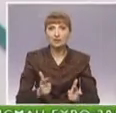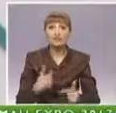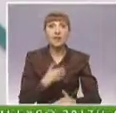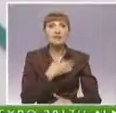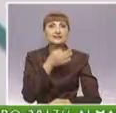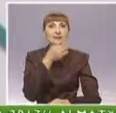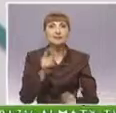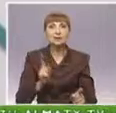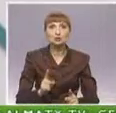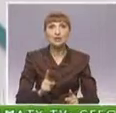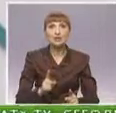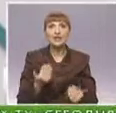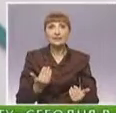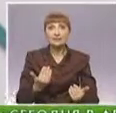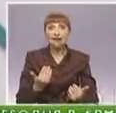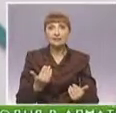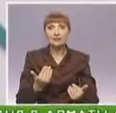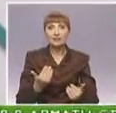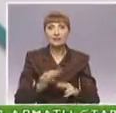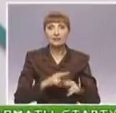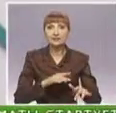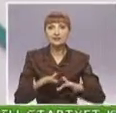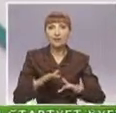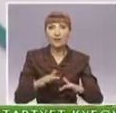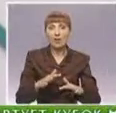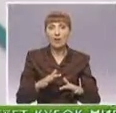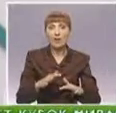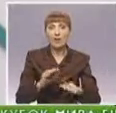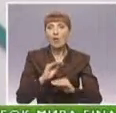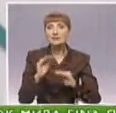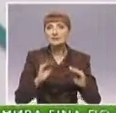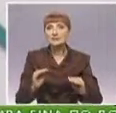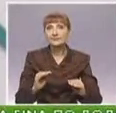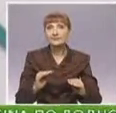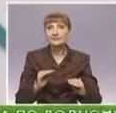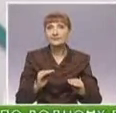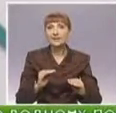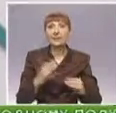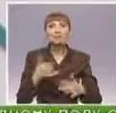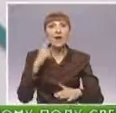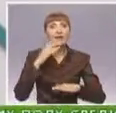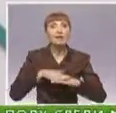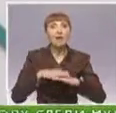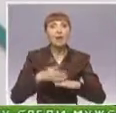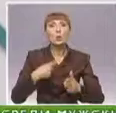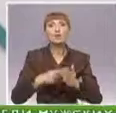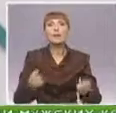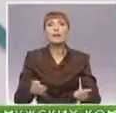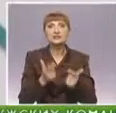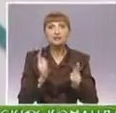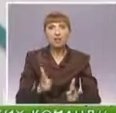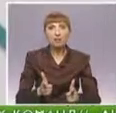что данное начинание общественных организаций поддержано нами, акиматом города Алматы.